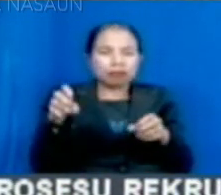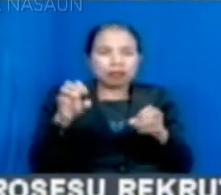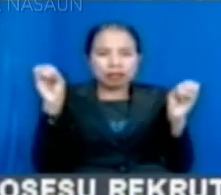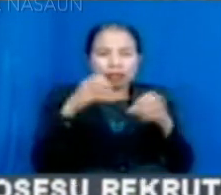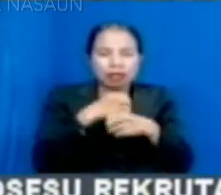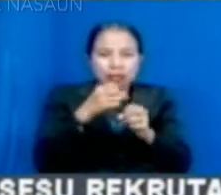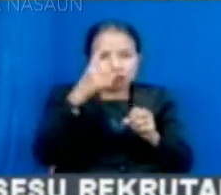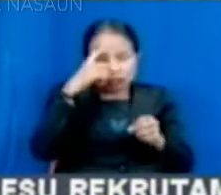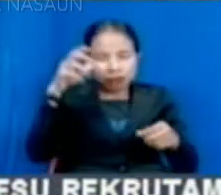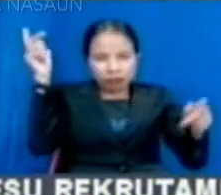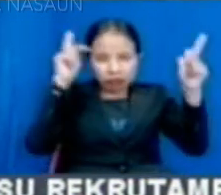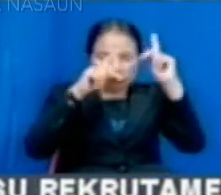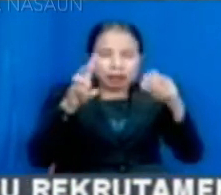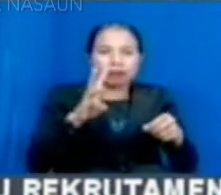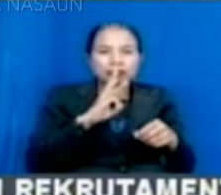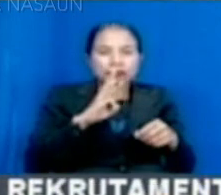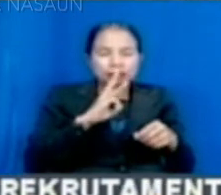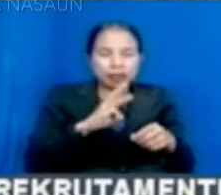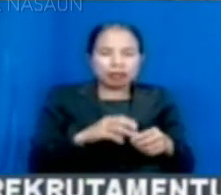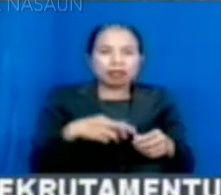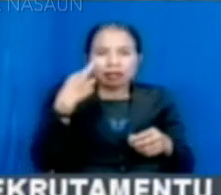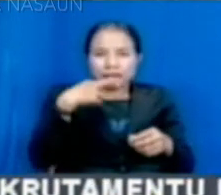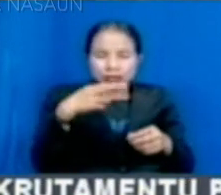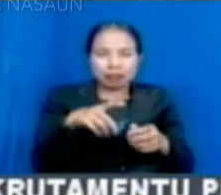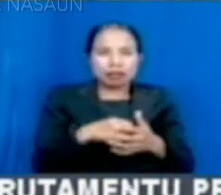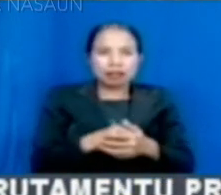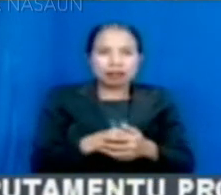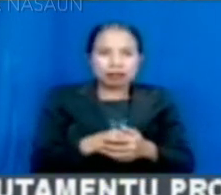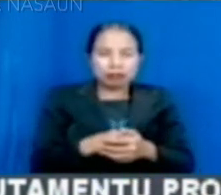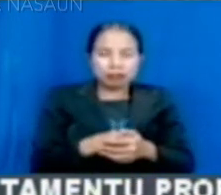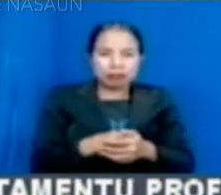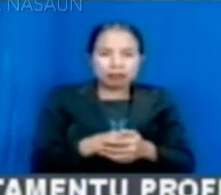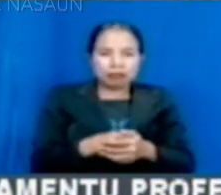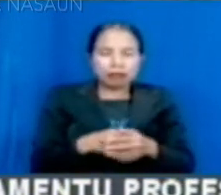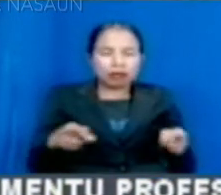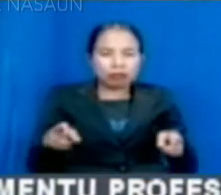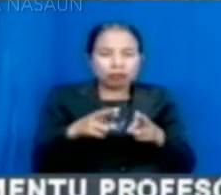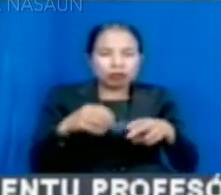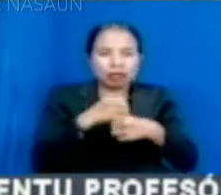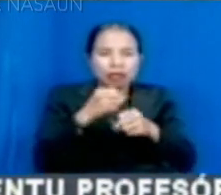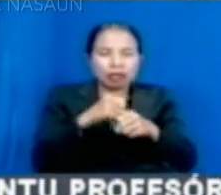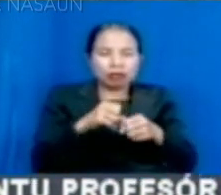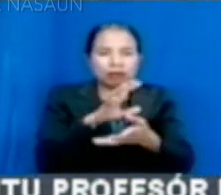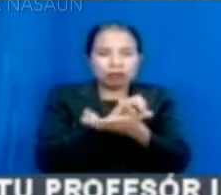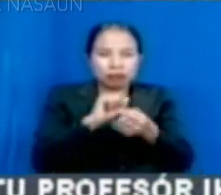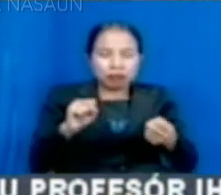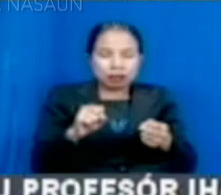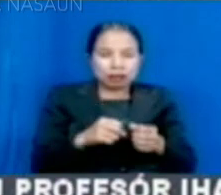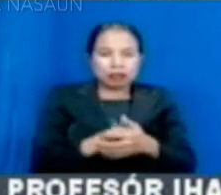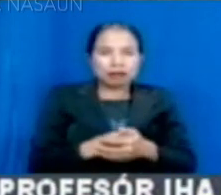problema hobe. En kuantu natar hektares sudah resi mak mota sobo. Natar itu nya komunitas ini